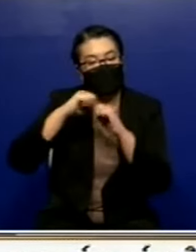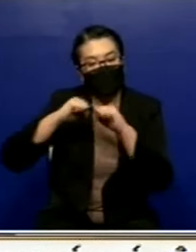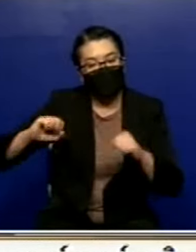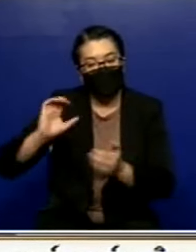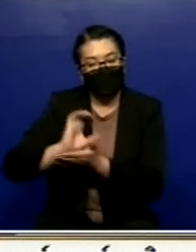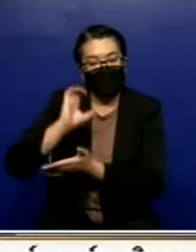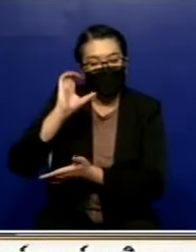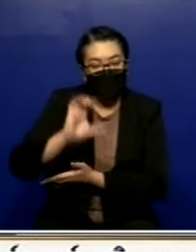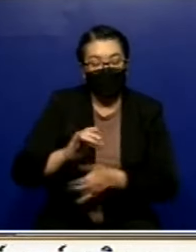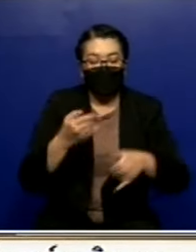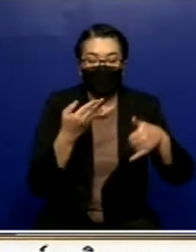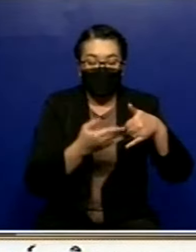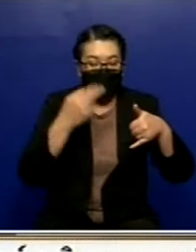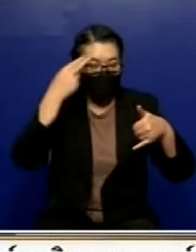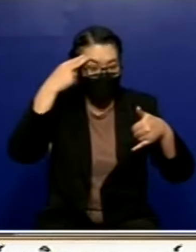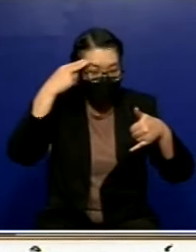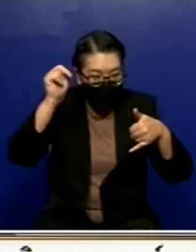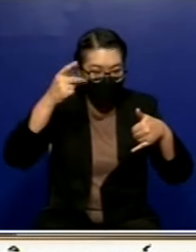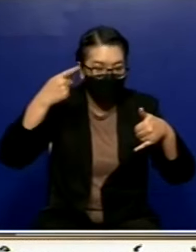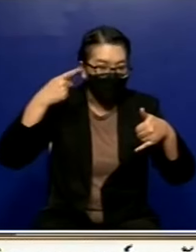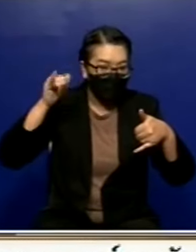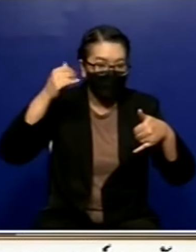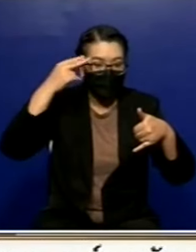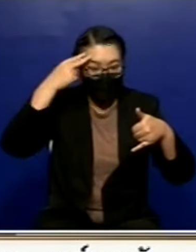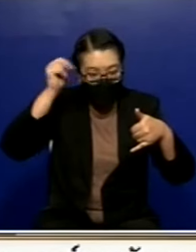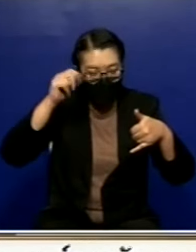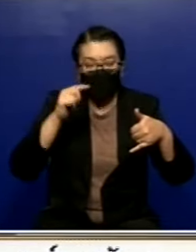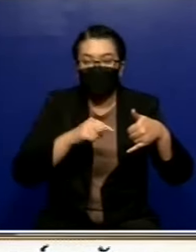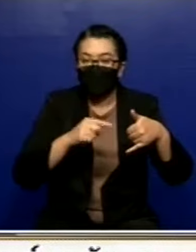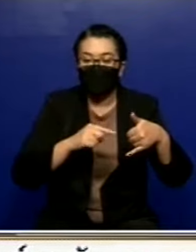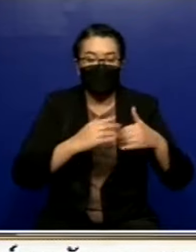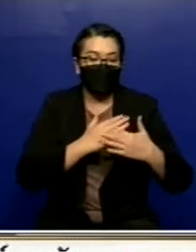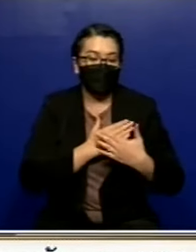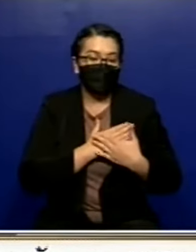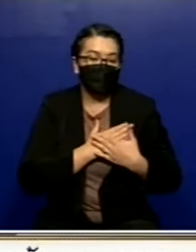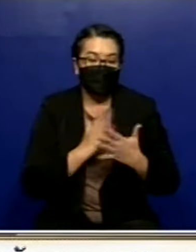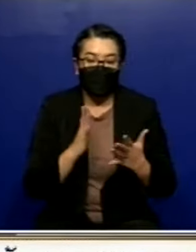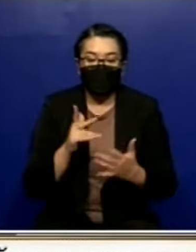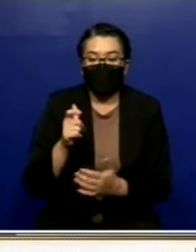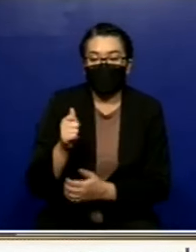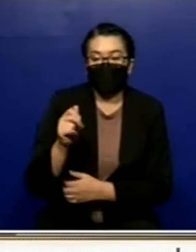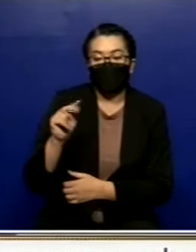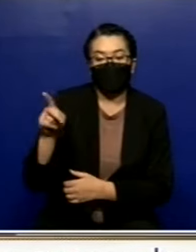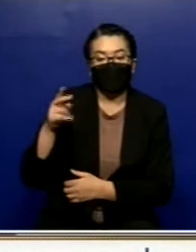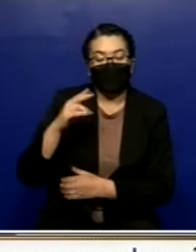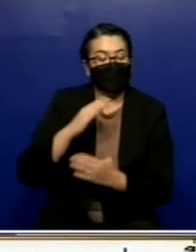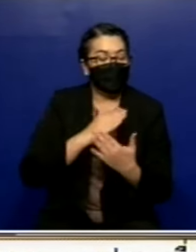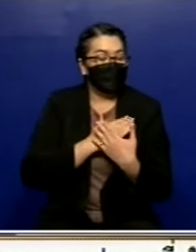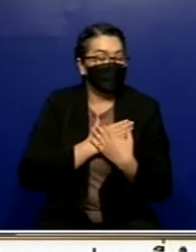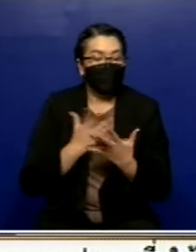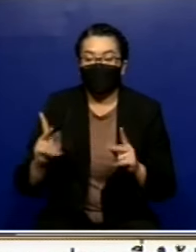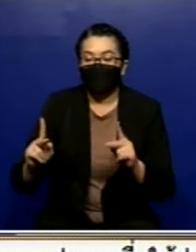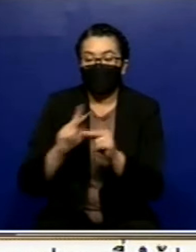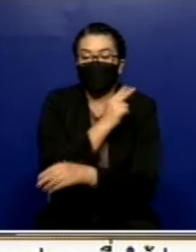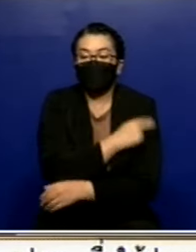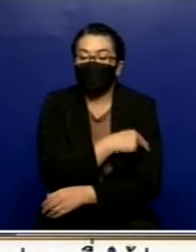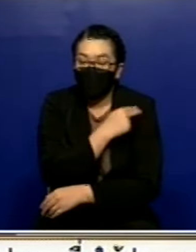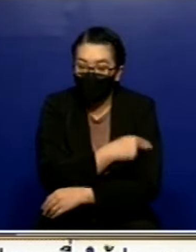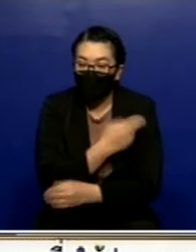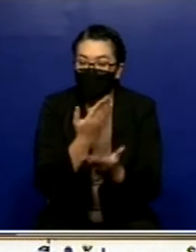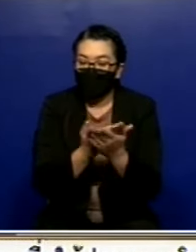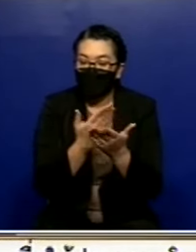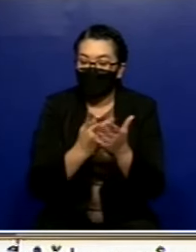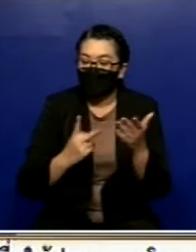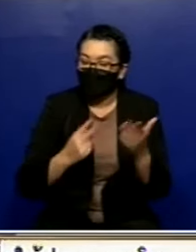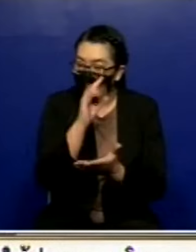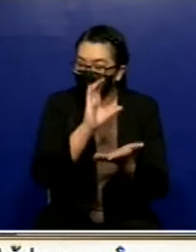ท่านผลเอกประยุติจันโอชานายกรัฐมนตีไม่ลักในอนุทินเสรแล้วทานถึงได้ตัดก็ประมาณแบ